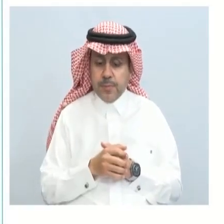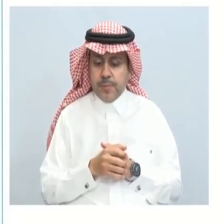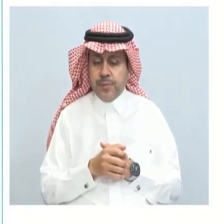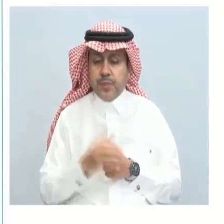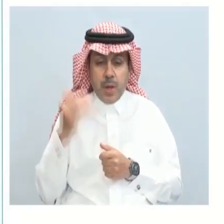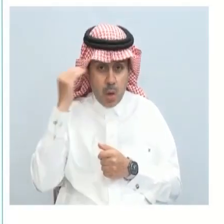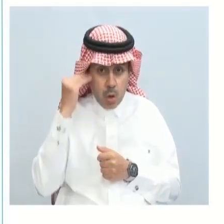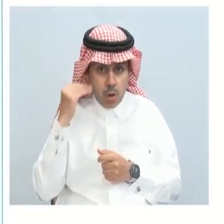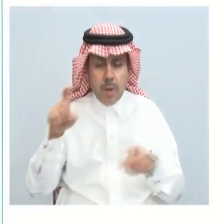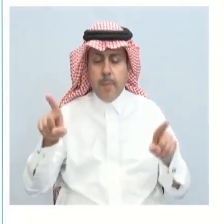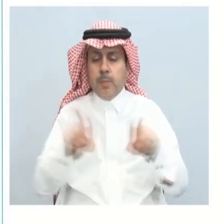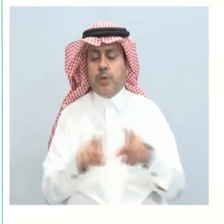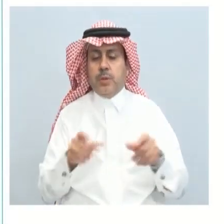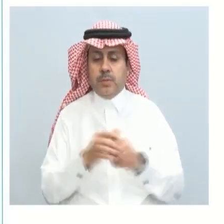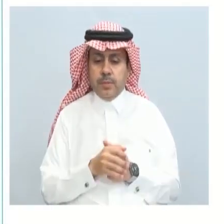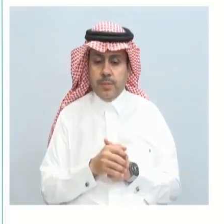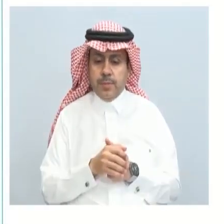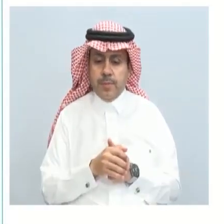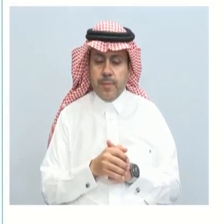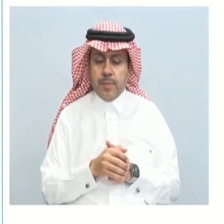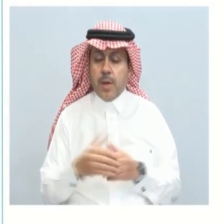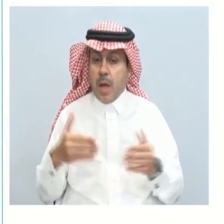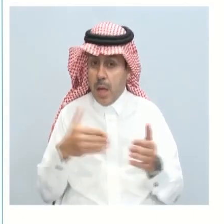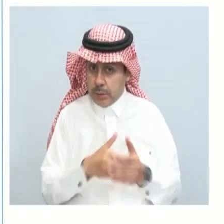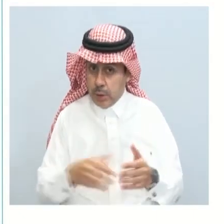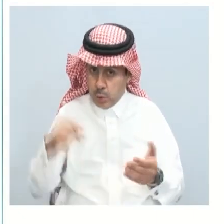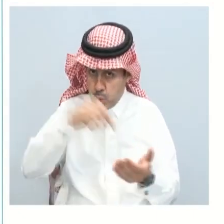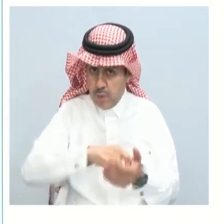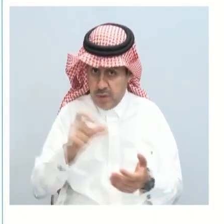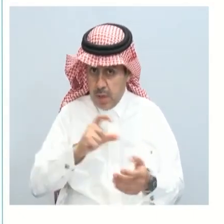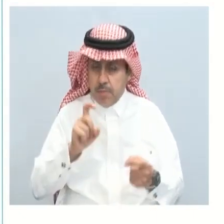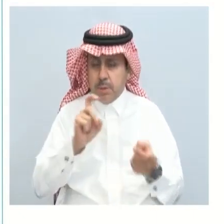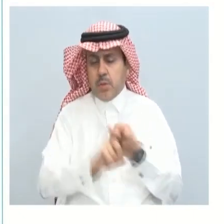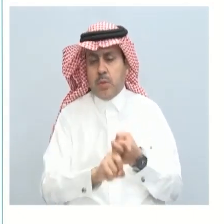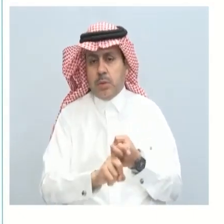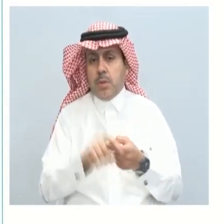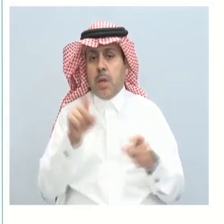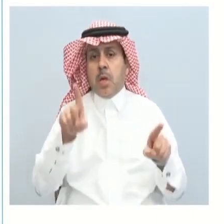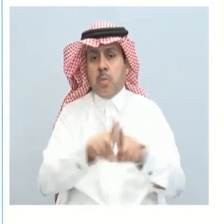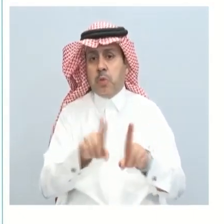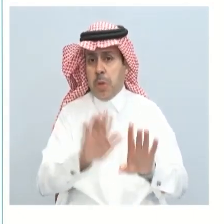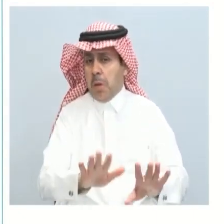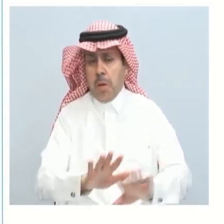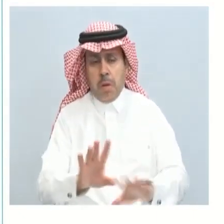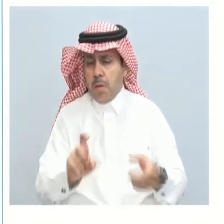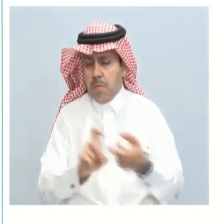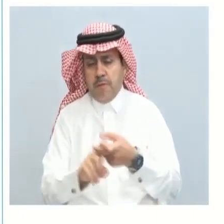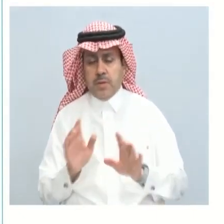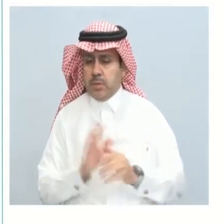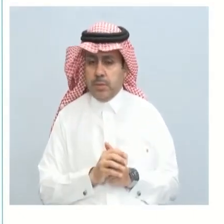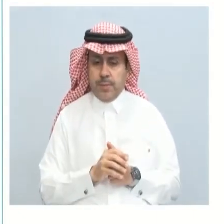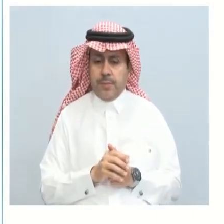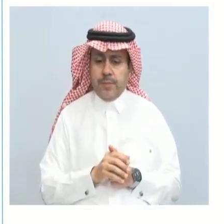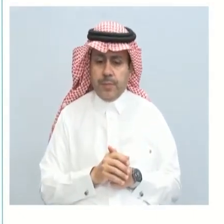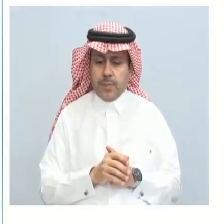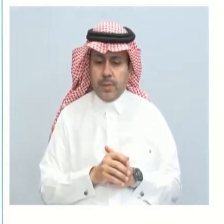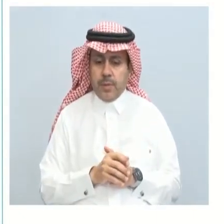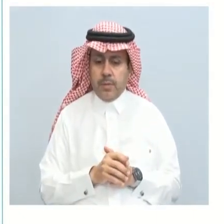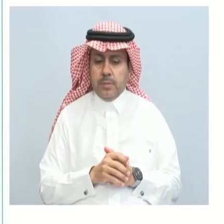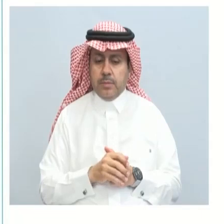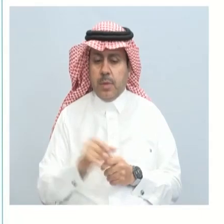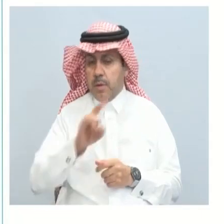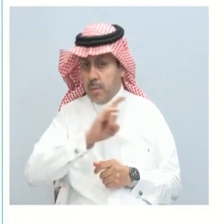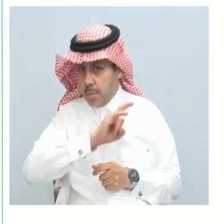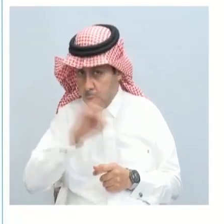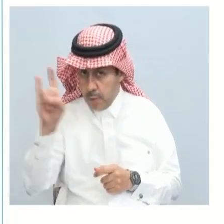الخامس وهو المشركه حتى تسلم فما دامت مشركه غير كتابيه فانه